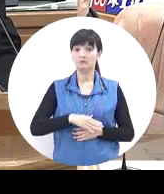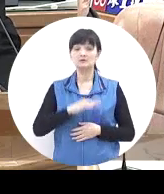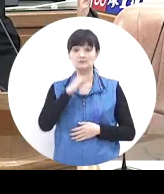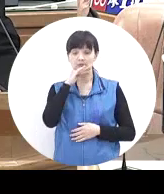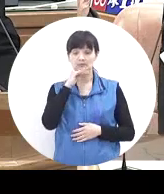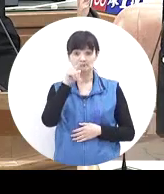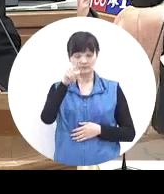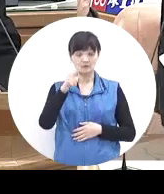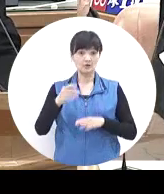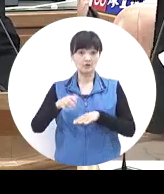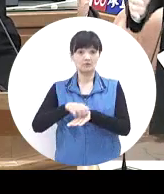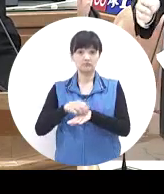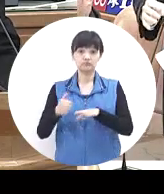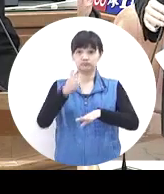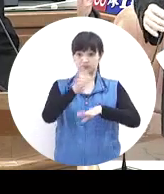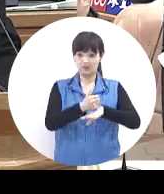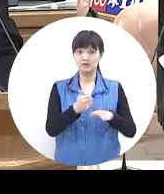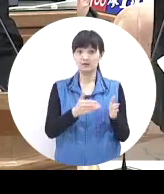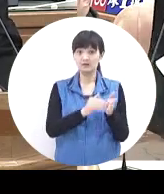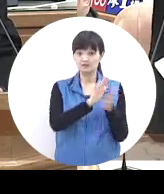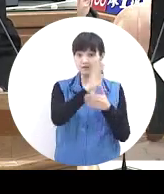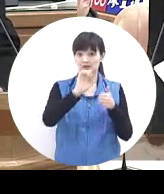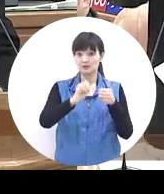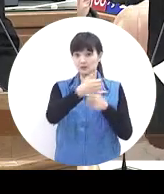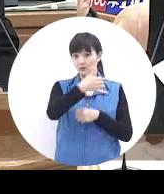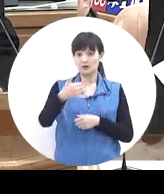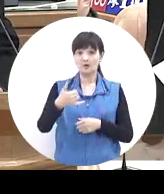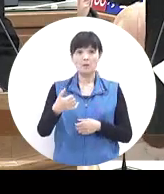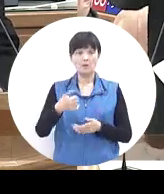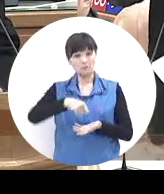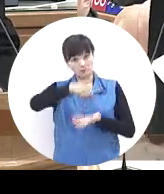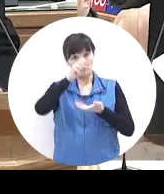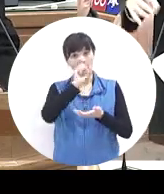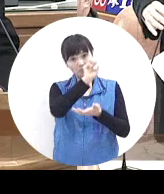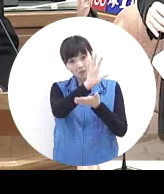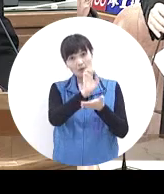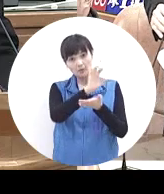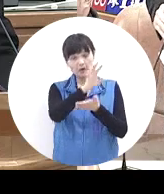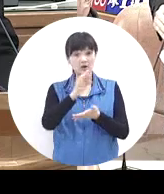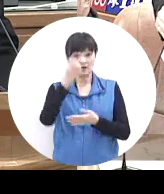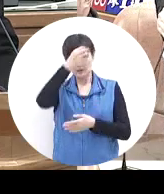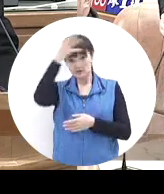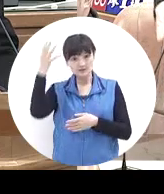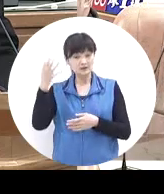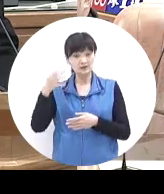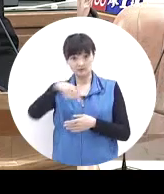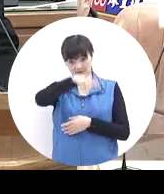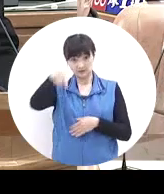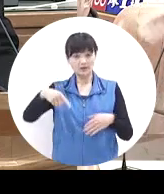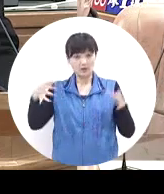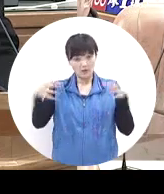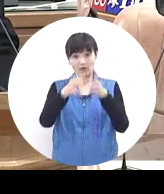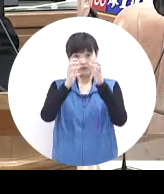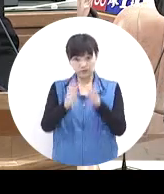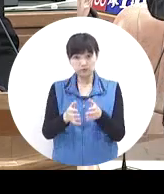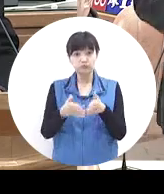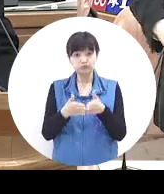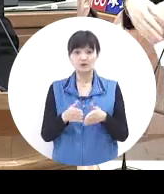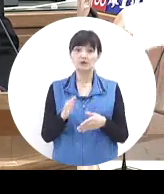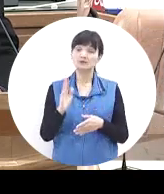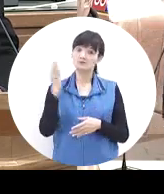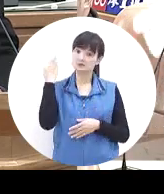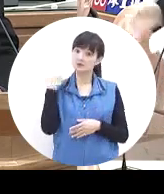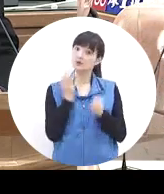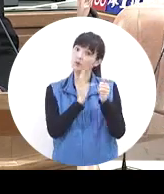议员每天在讲啊，成立青年局。可是你不管怎么问，不管我们怎么说啊，你就是推给研讨会，推给教育